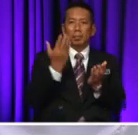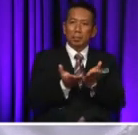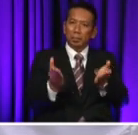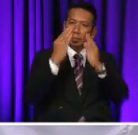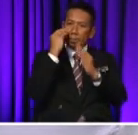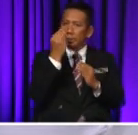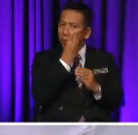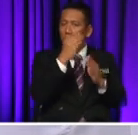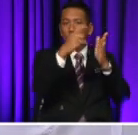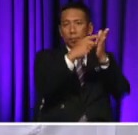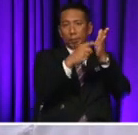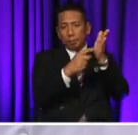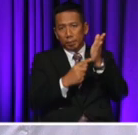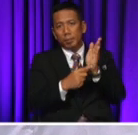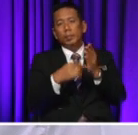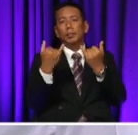tempat-tempat